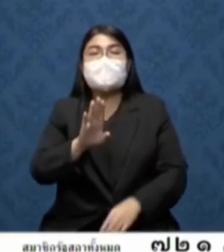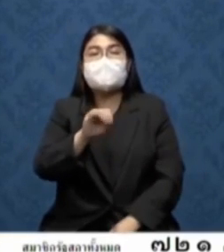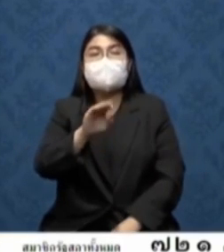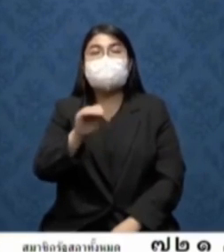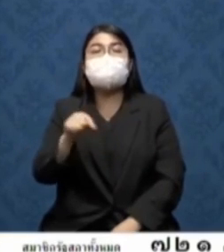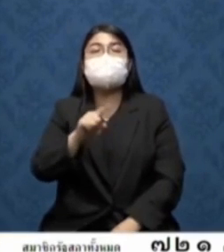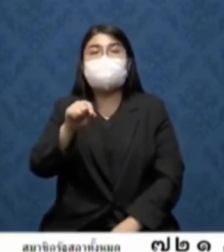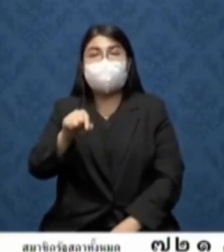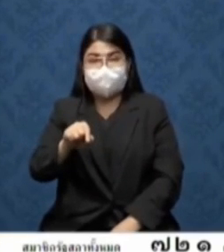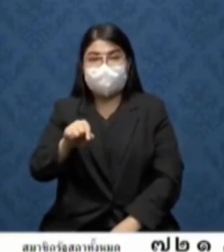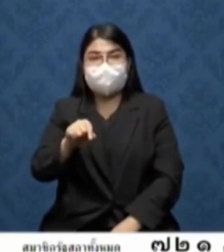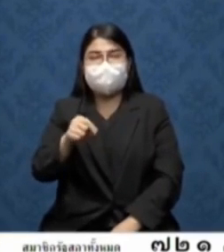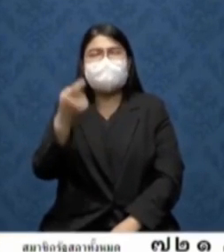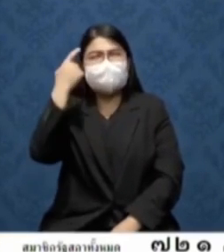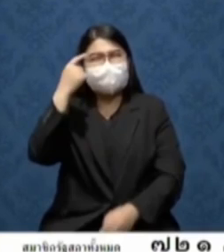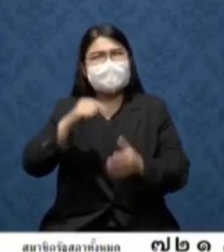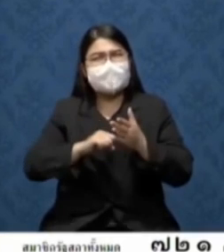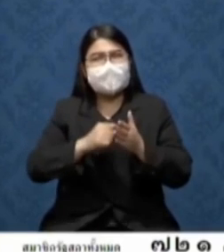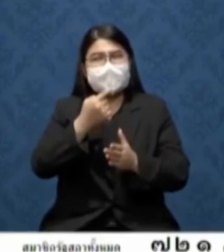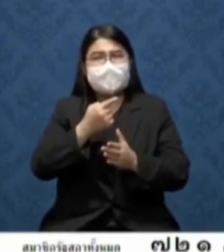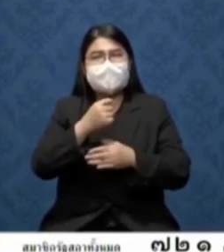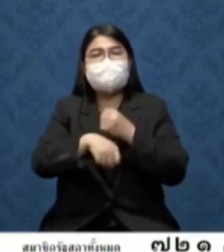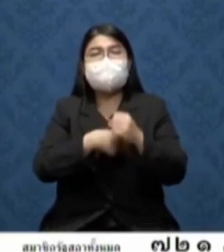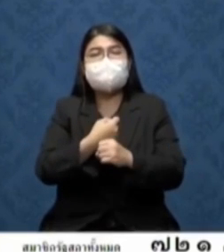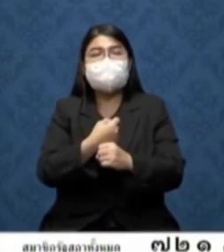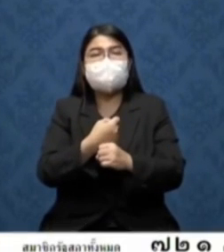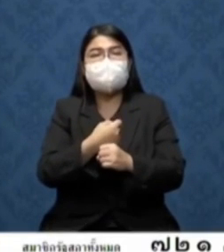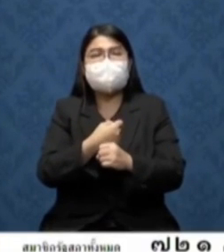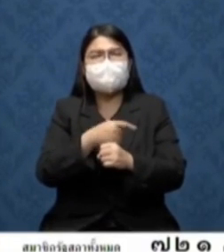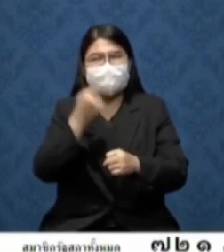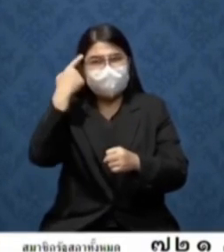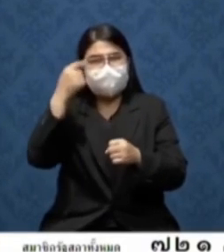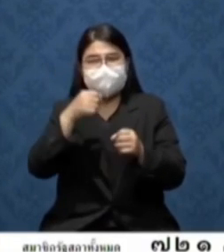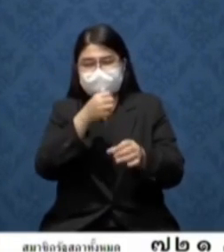ตรให้ได้ภายในปีพ.ศ. 2580